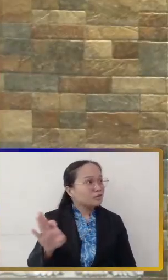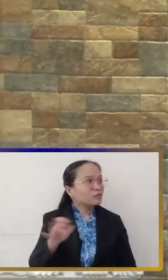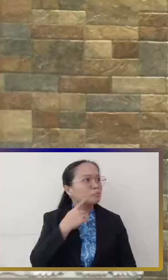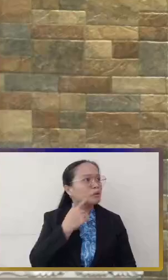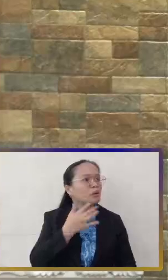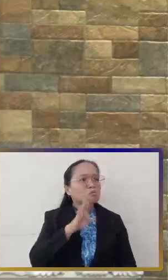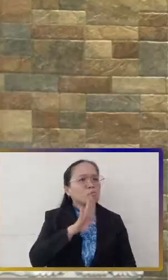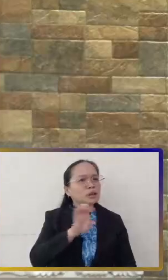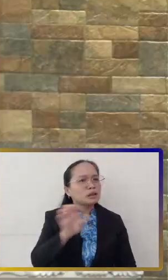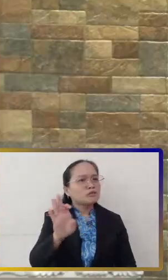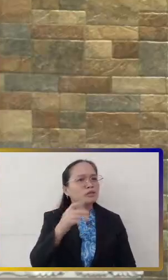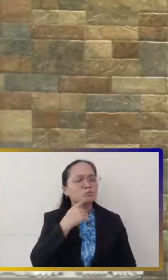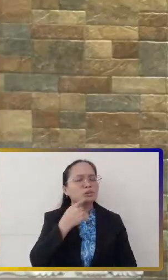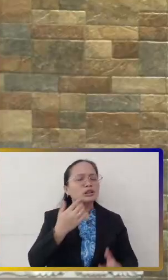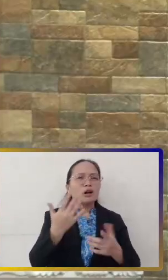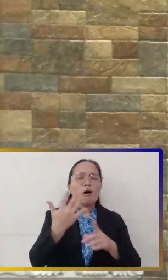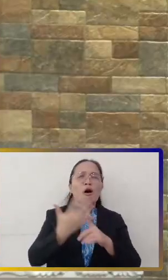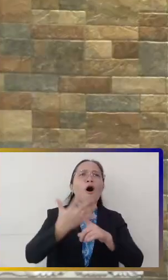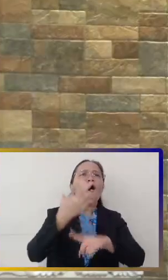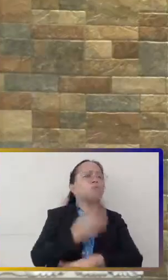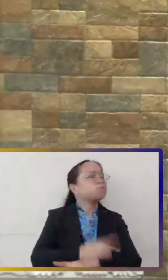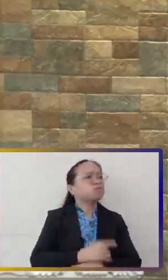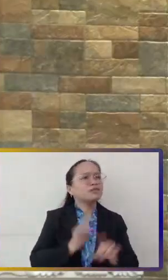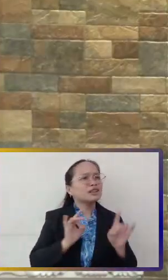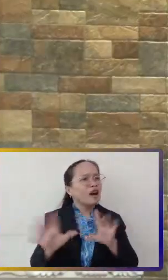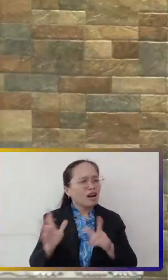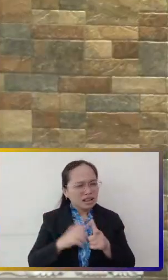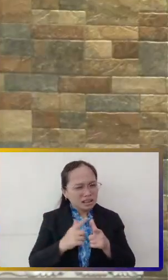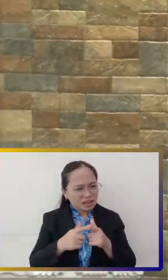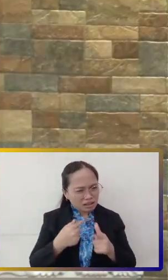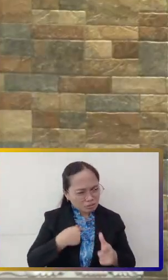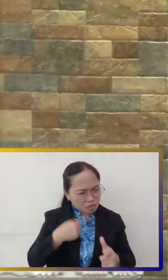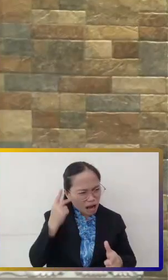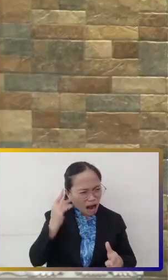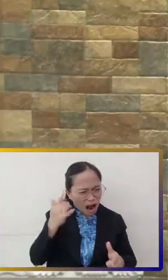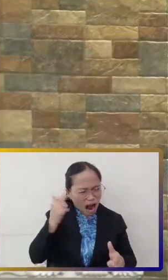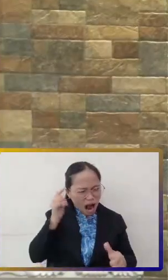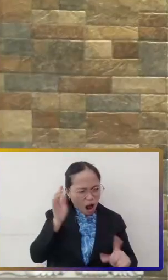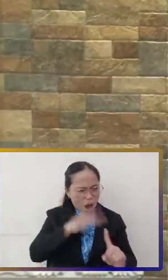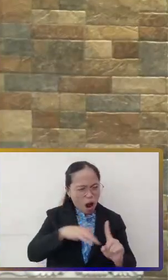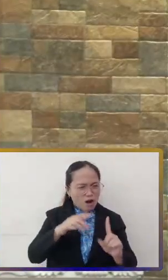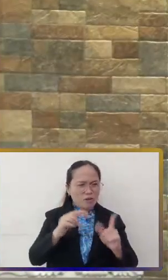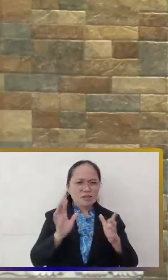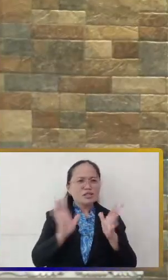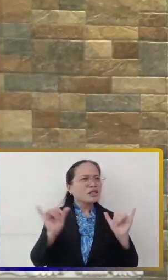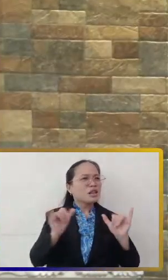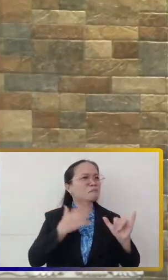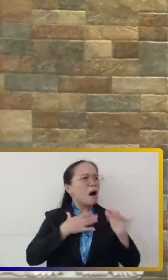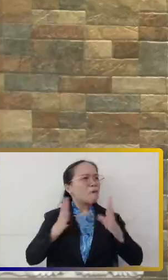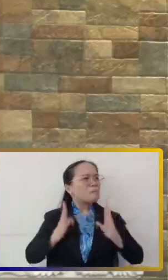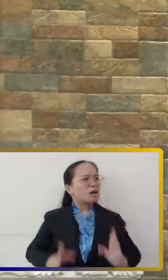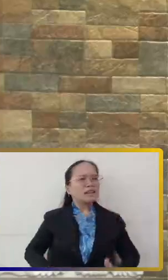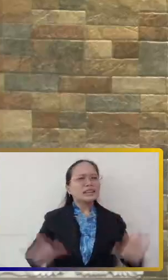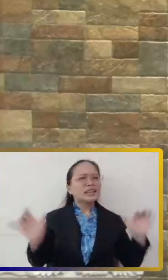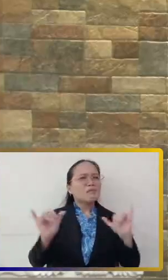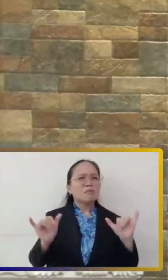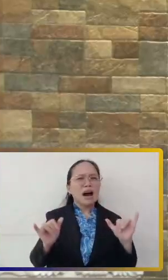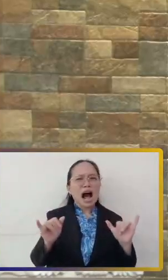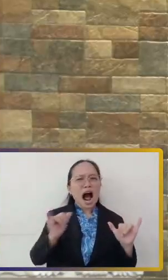mga kapatid, ako araw-araw, napapansin ko, parang ang sigla ng katawan ko, ang bigat, parang tingin